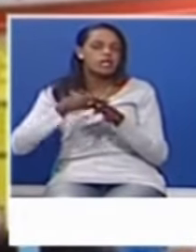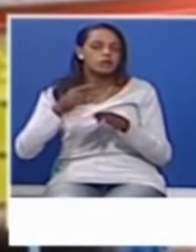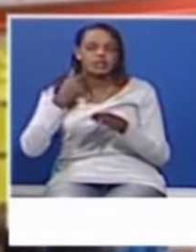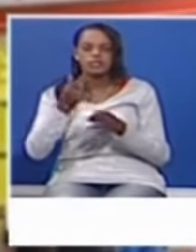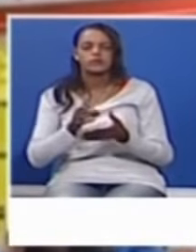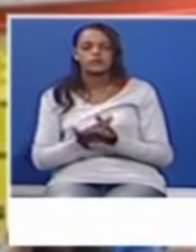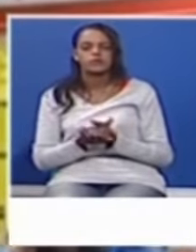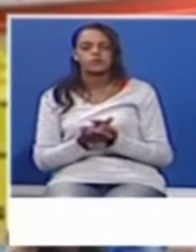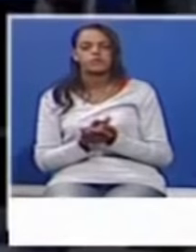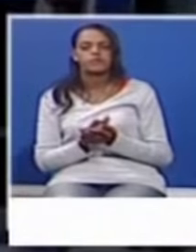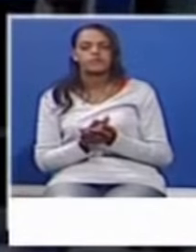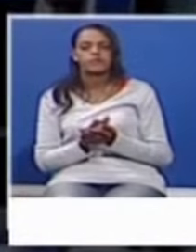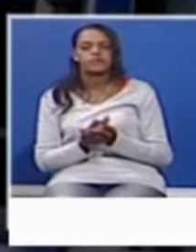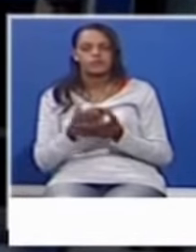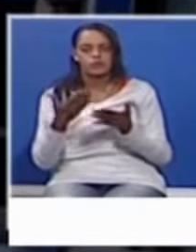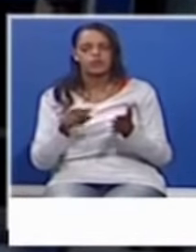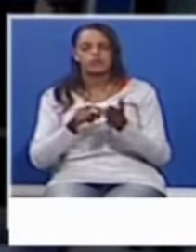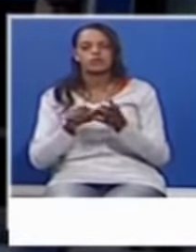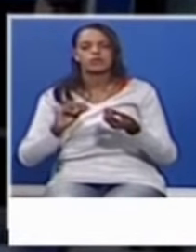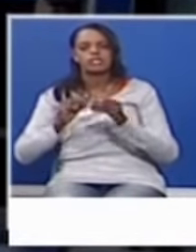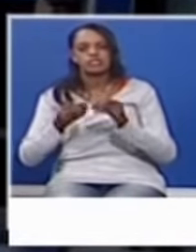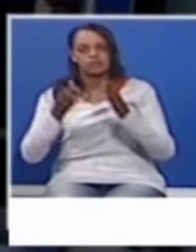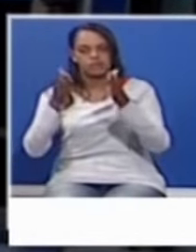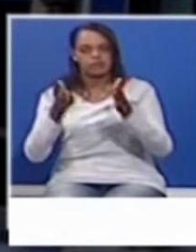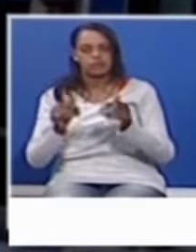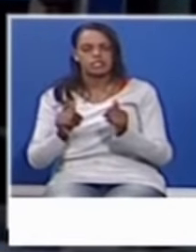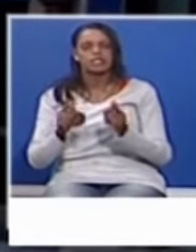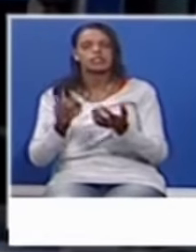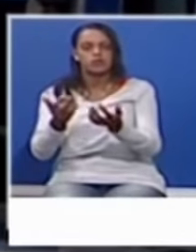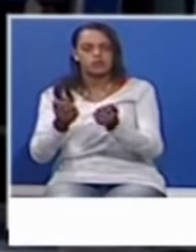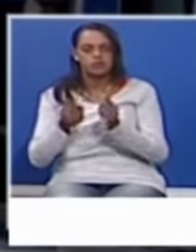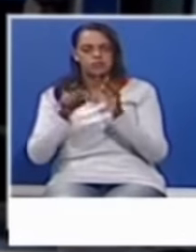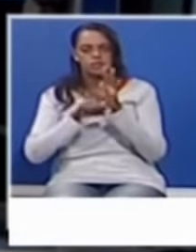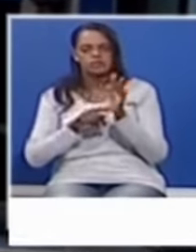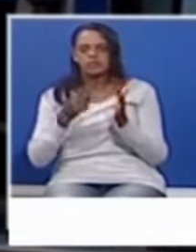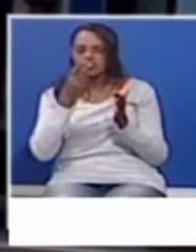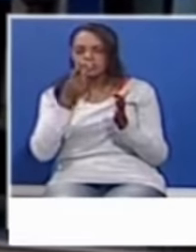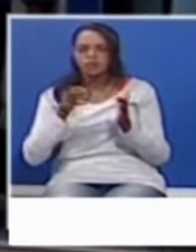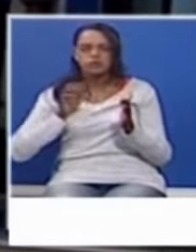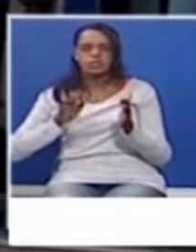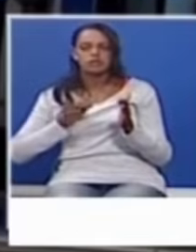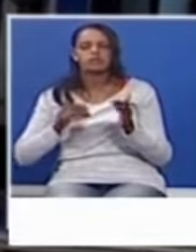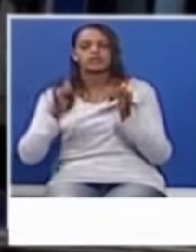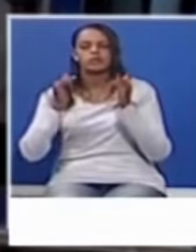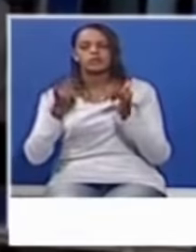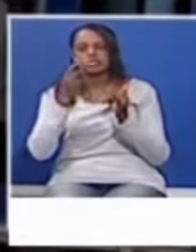اتيروم نيلوم سمون اوها هيدنا عدالينيو زنبرنا تحستو مدبنا ازغت كتاتلو تقنحكم ينيو